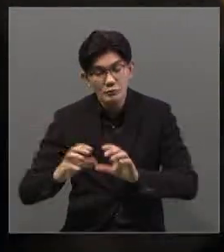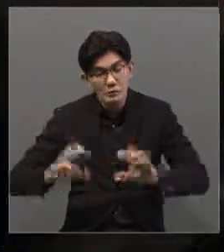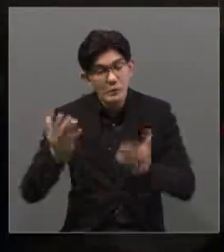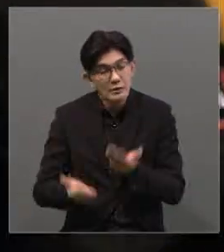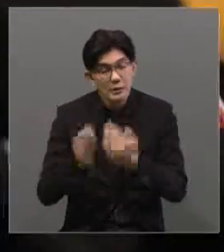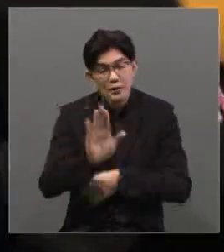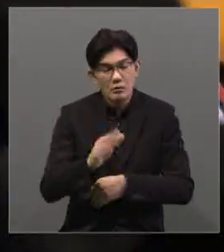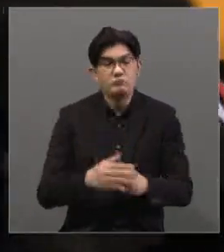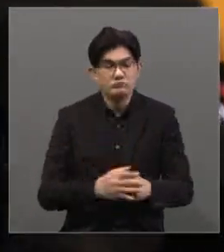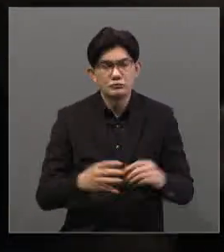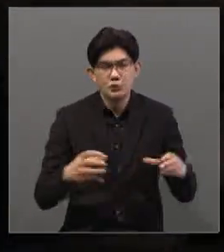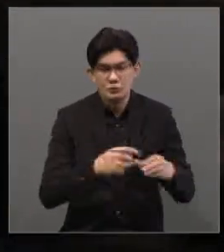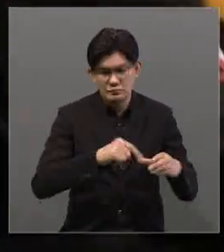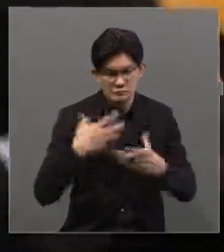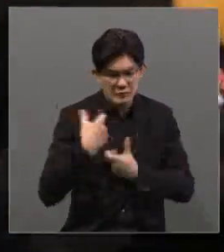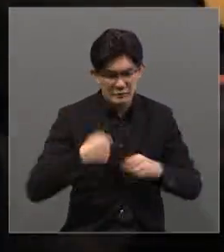ามก็ต้องเป็นมติพรรคครับ